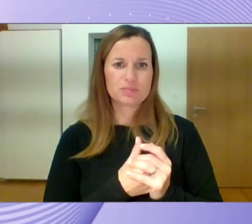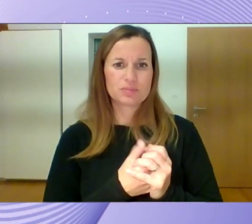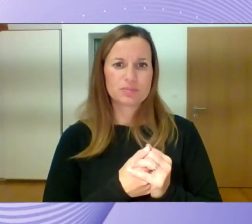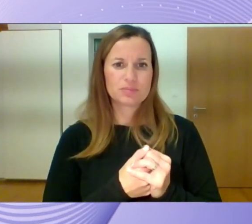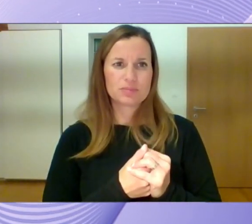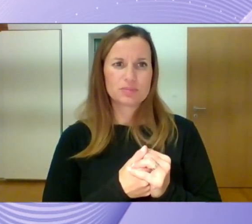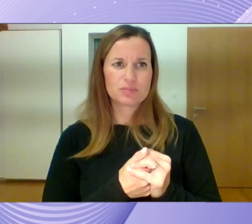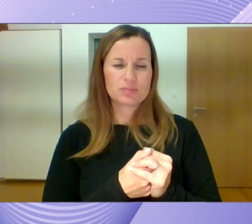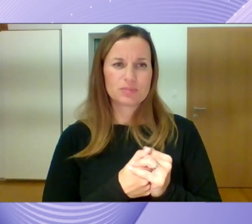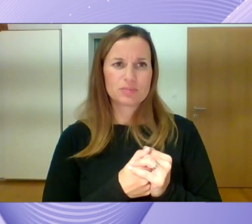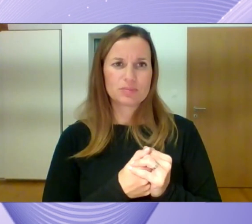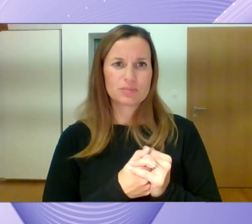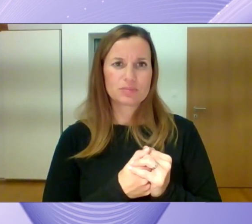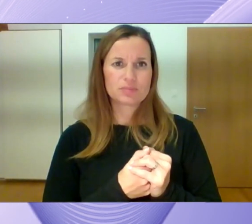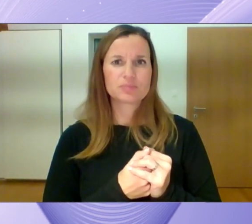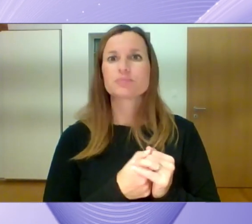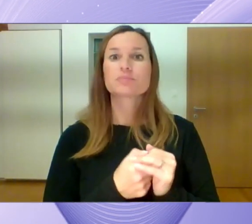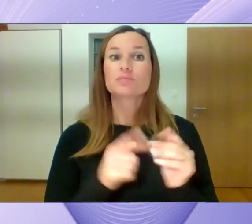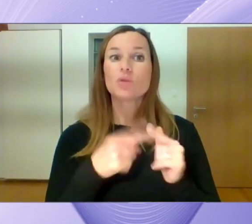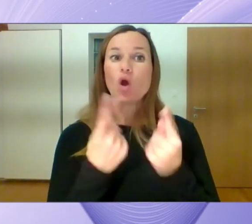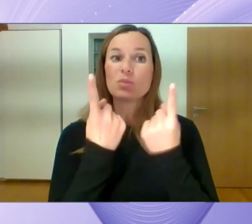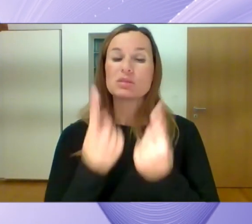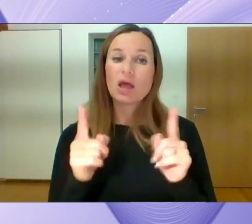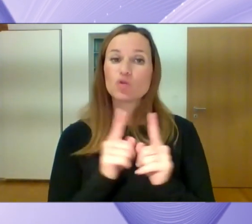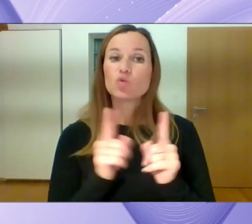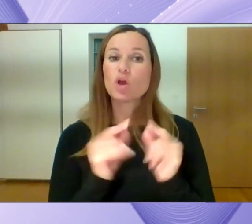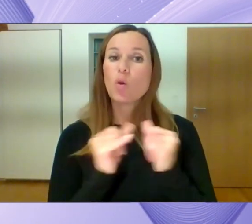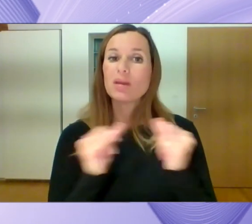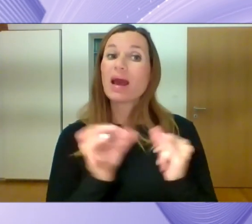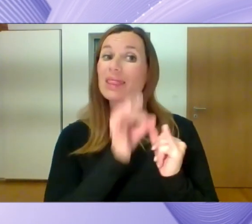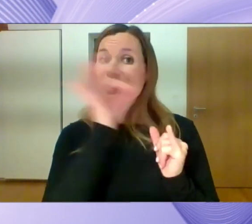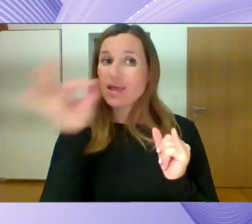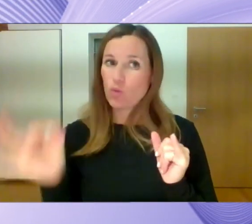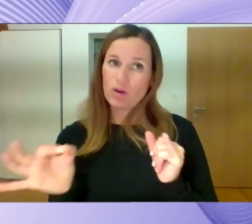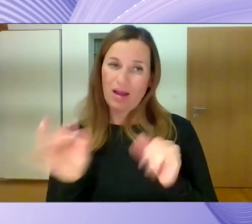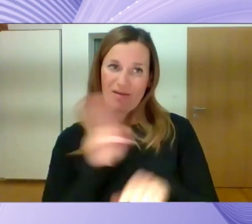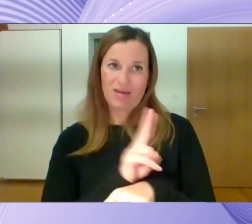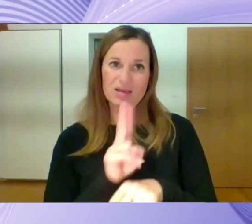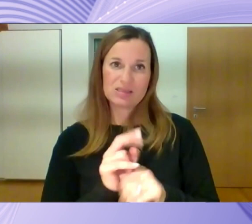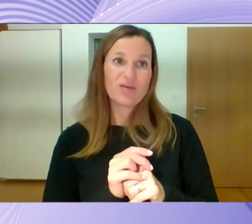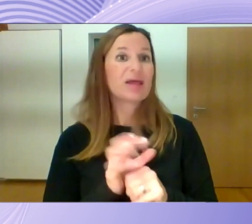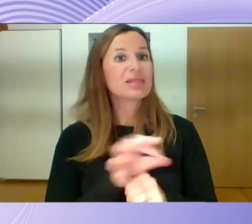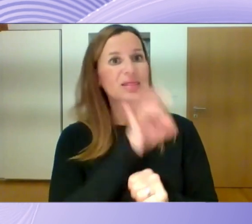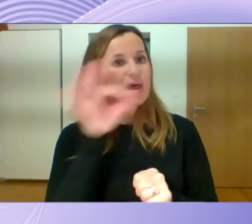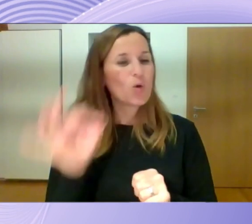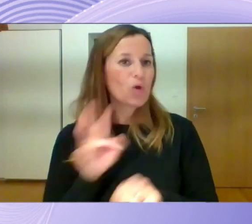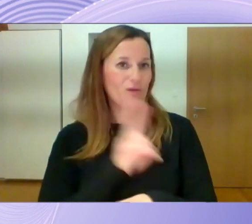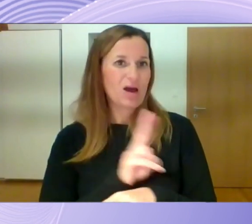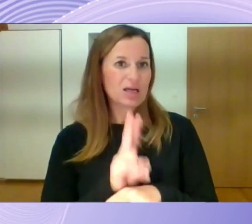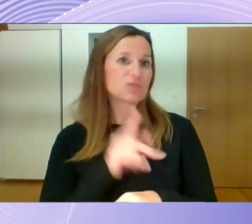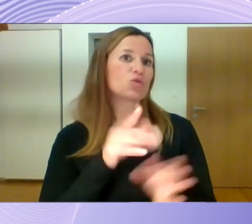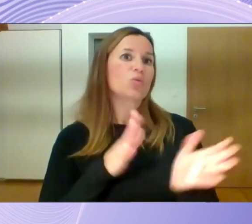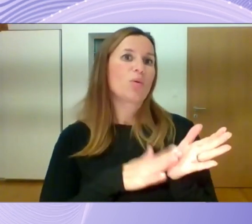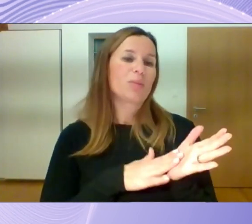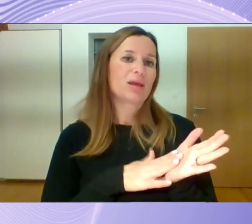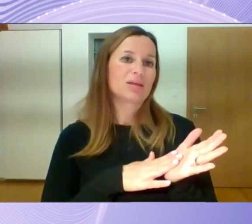odločili. Potem obstajajo tudi oblike dnevnega varstva. Dnevno varstvo pomeni, da v bistvu,